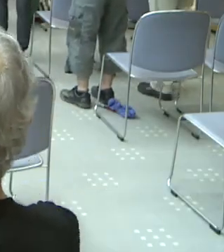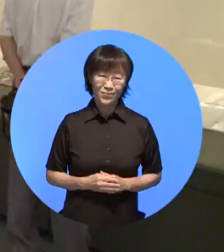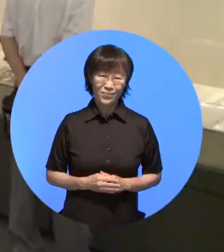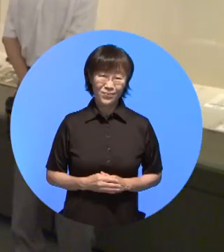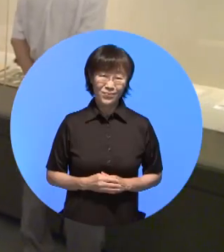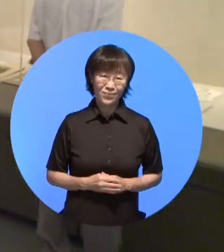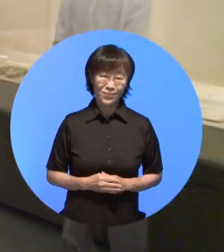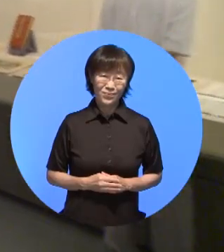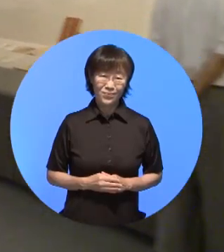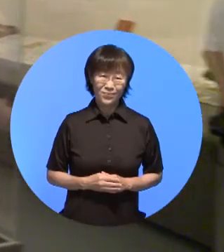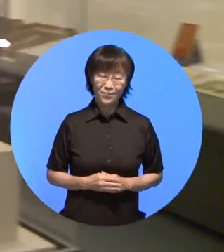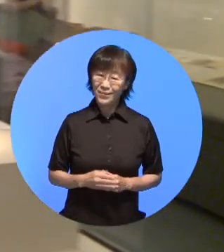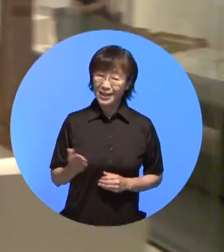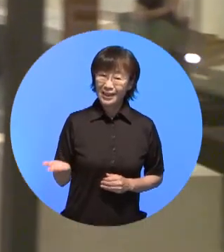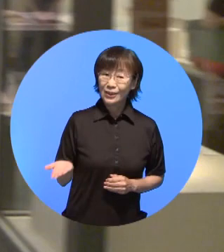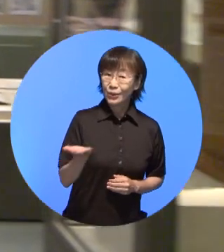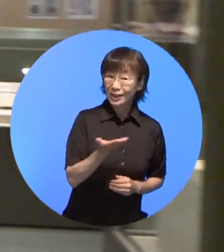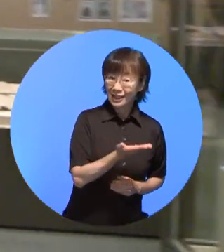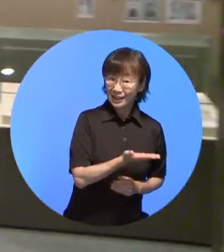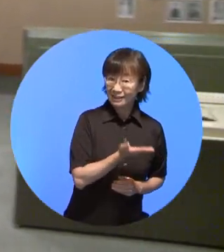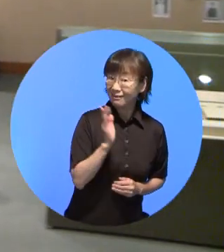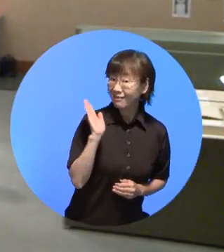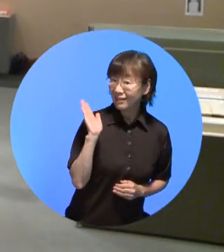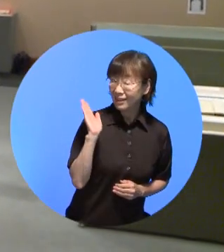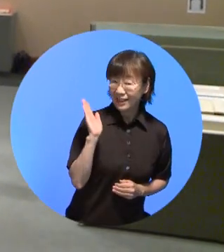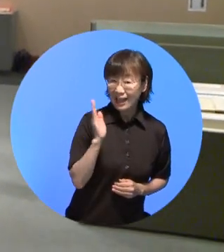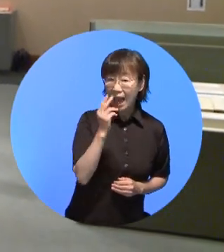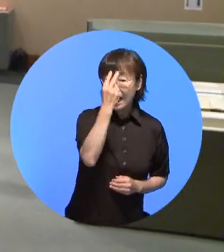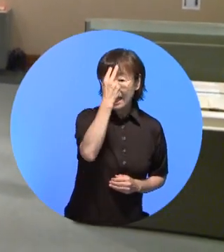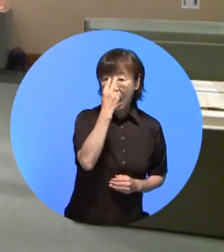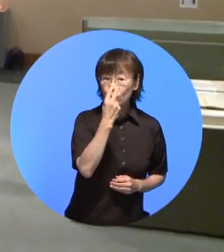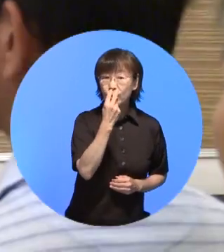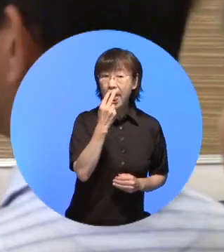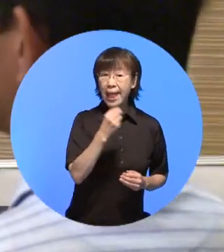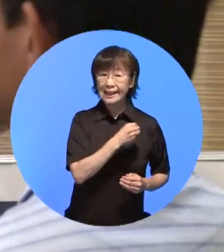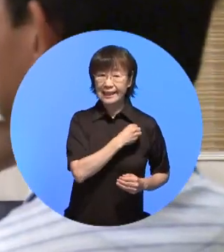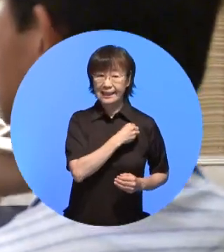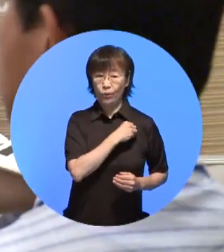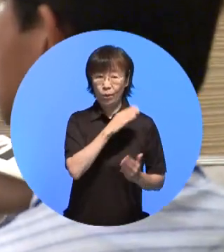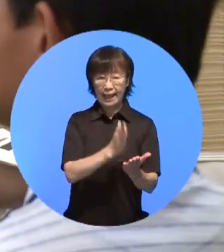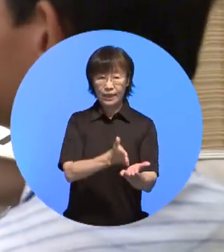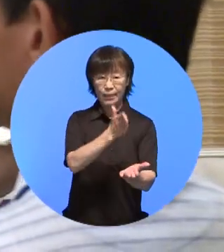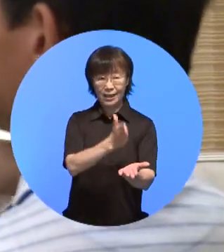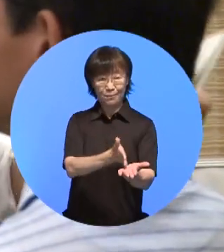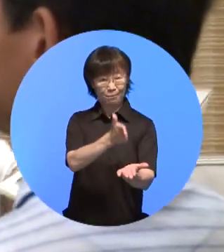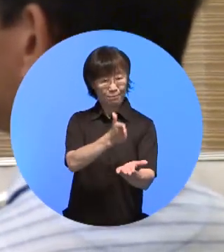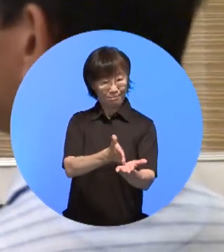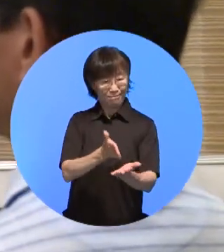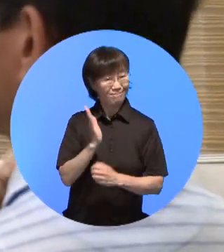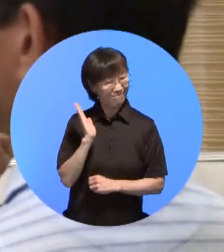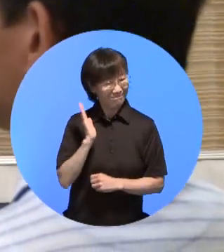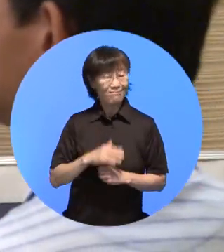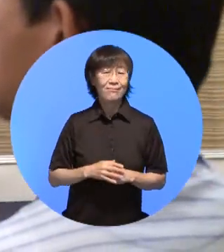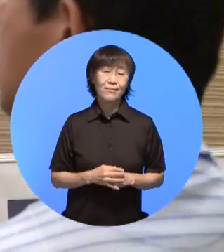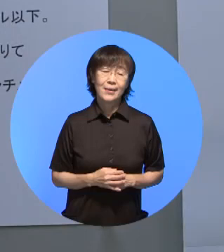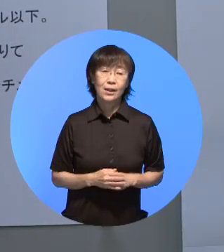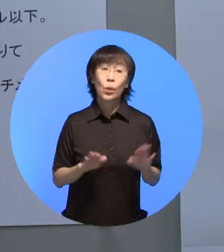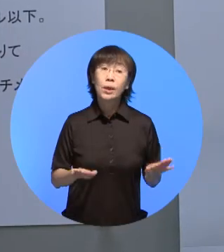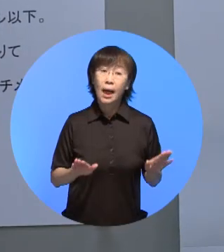た続いて企画店の会場で学芸員による展示解説が行われまし